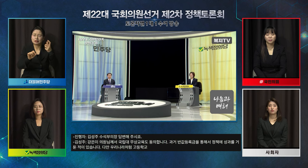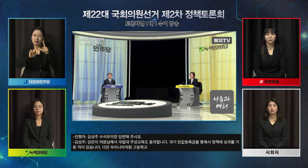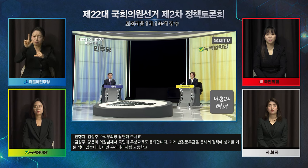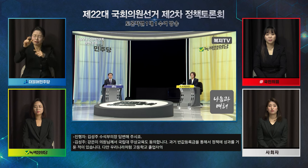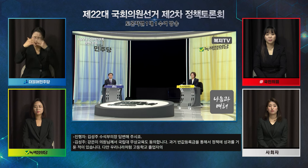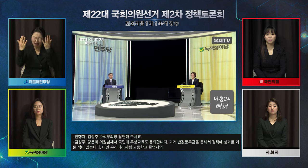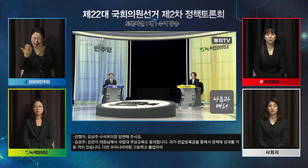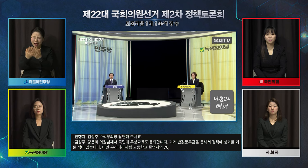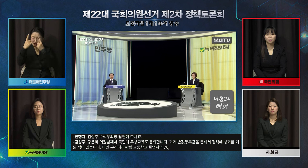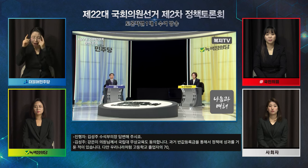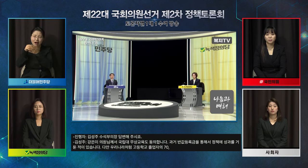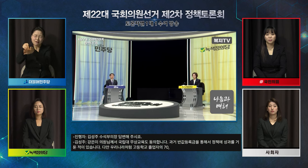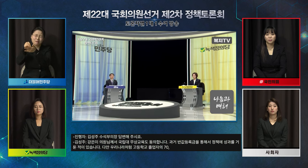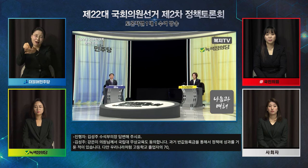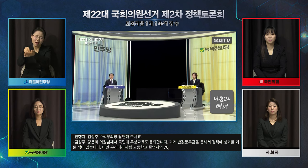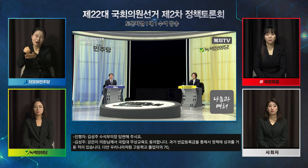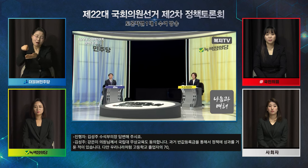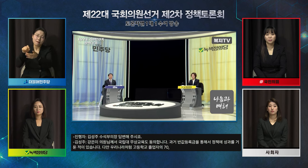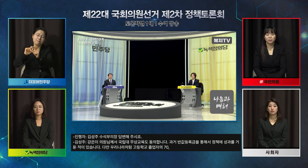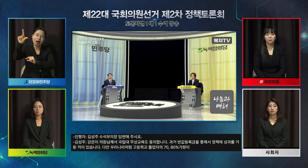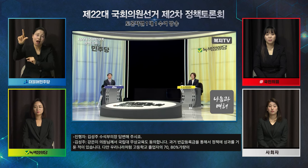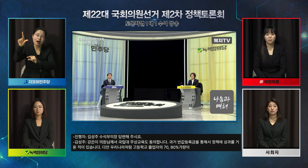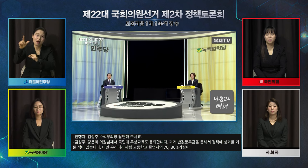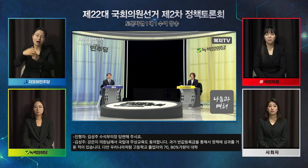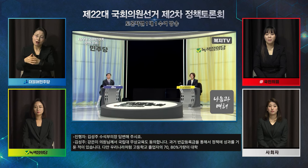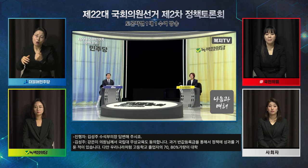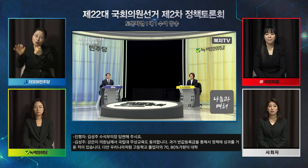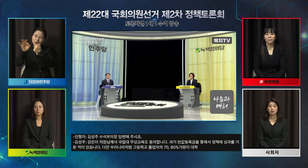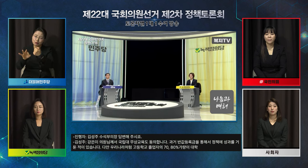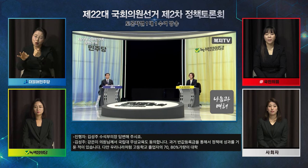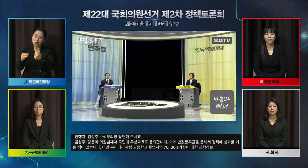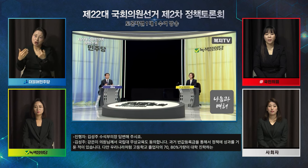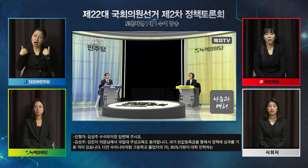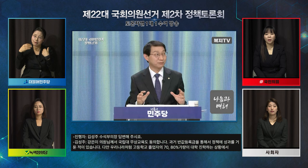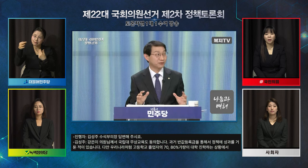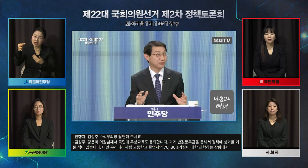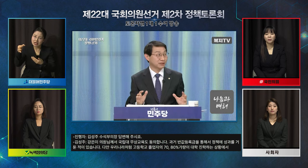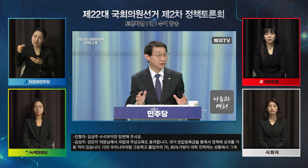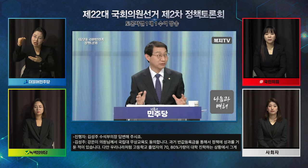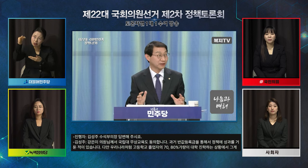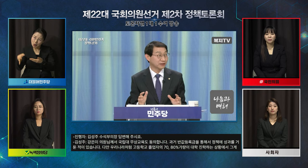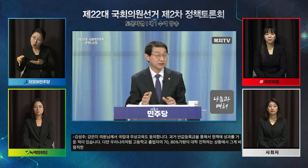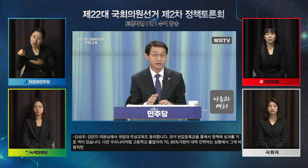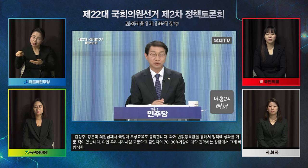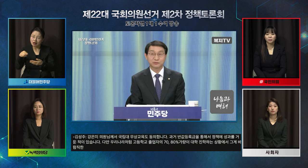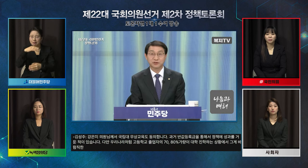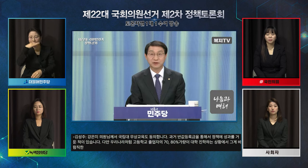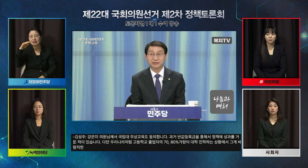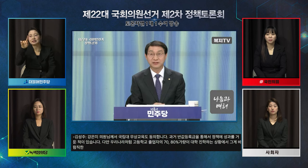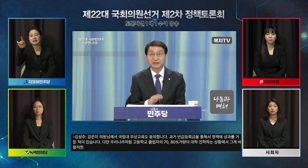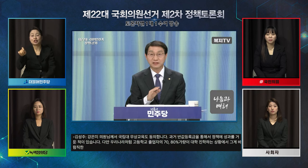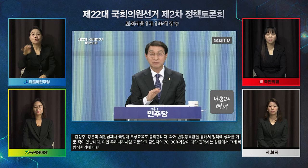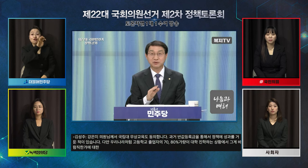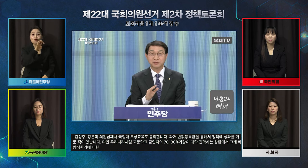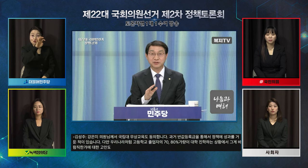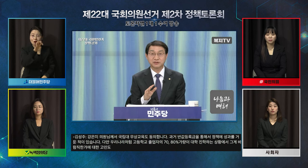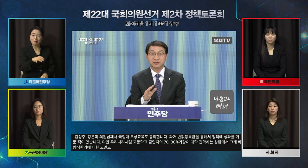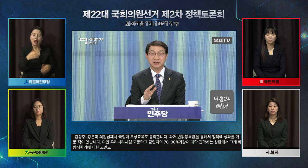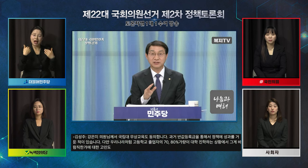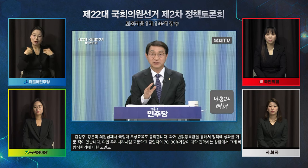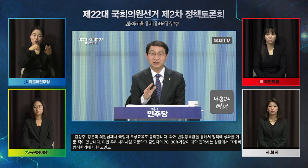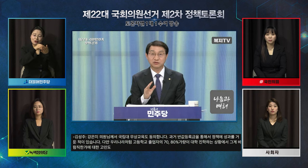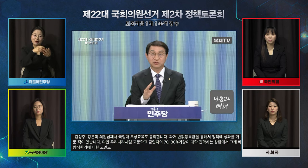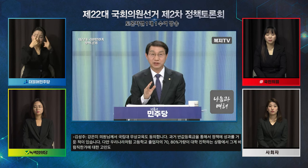대학 지나가는 상태에서 그게 바람직한가에 대한 고민과 같이 결부될 필요가 있다고 봅니다. 유럽처럼 한 30